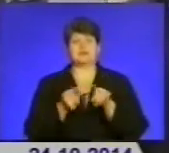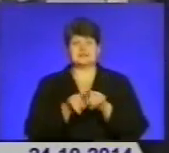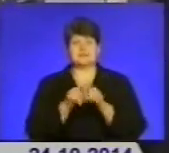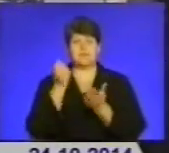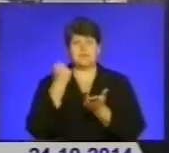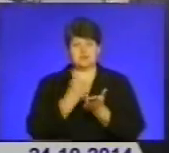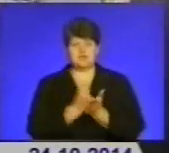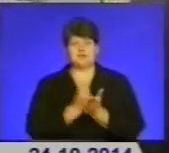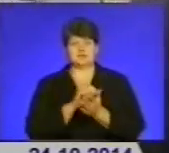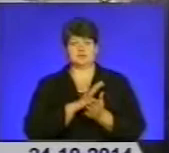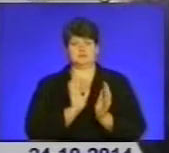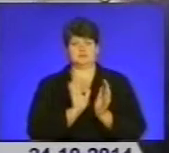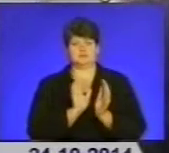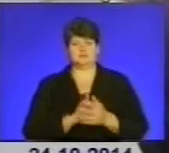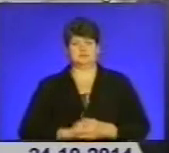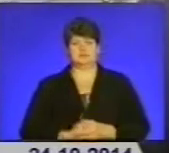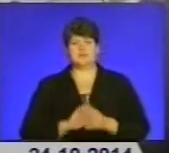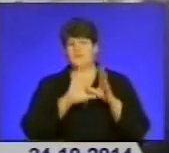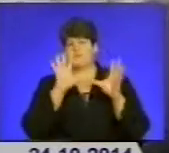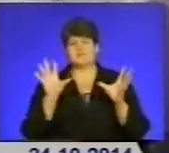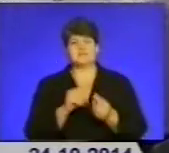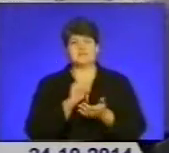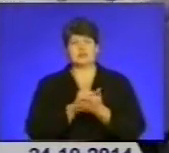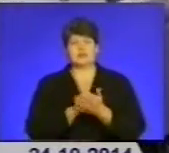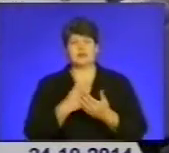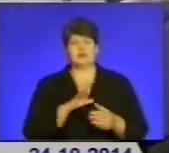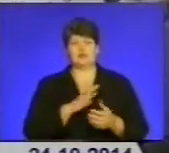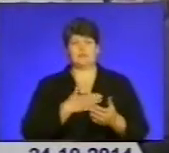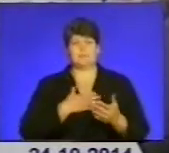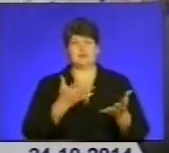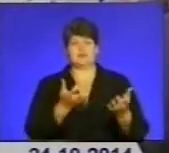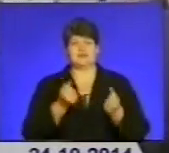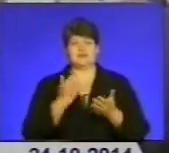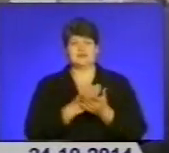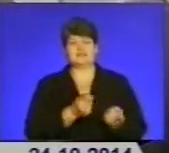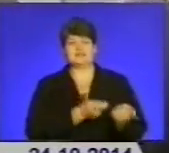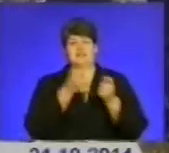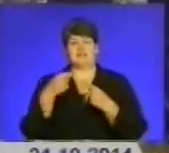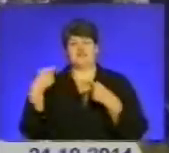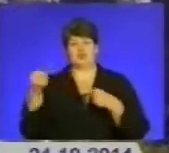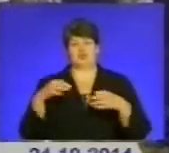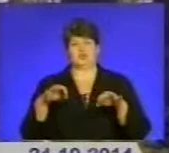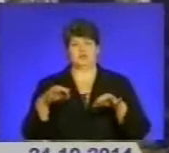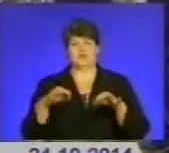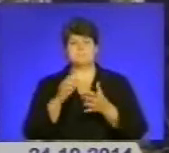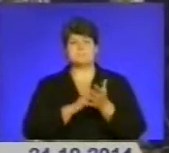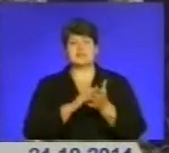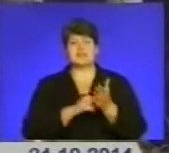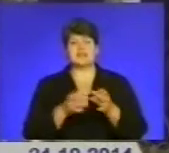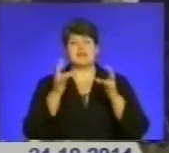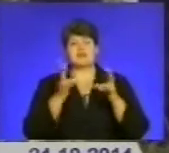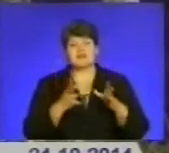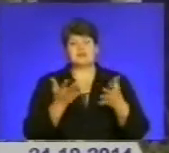печатка теж є збережена. Вся документація, яка нами отримана, зараз є завантажена вищою. Причини аварії